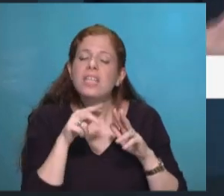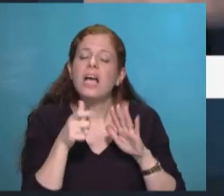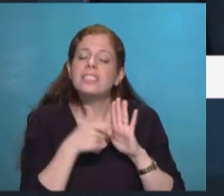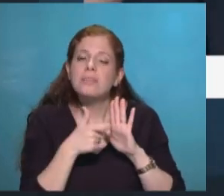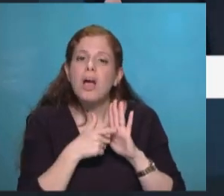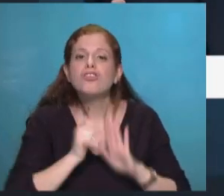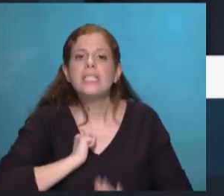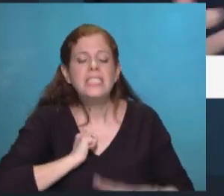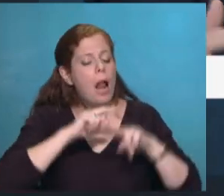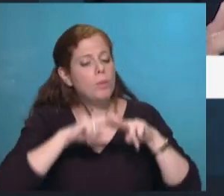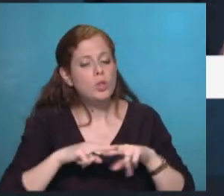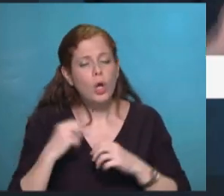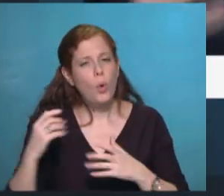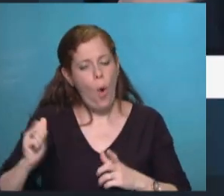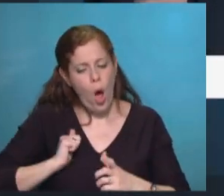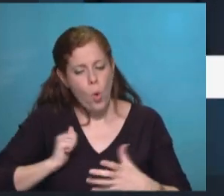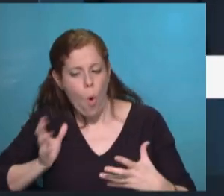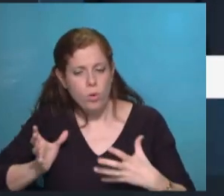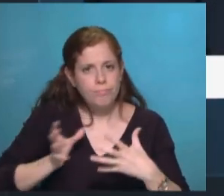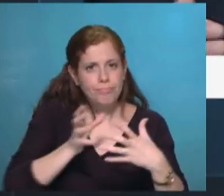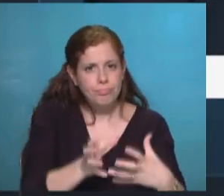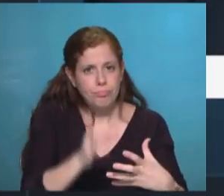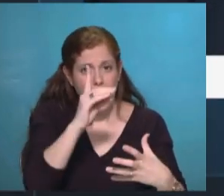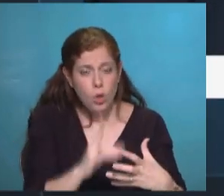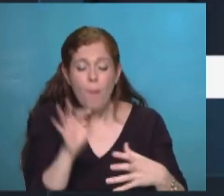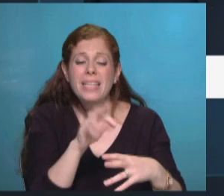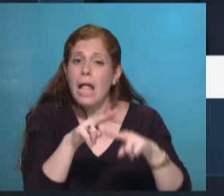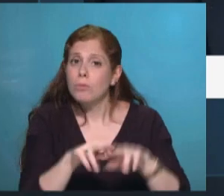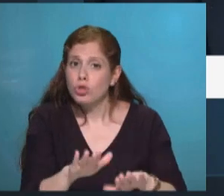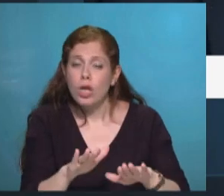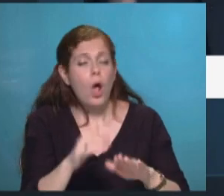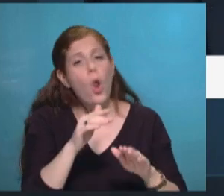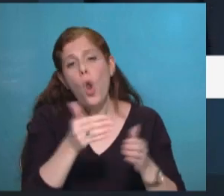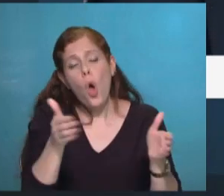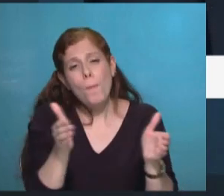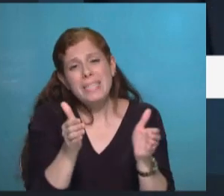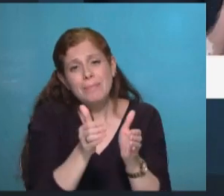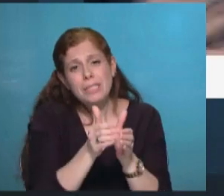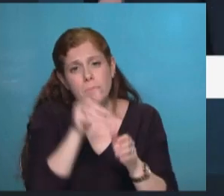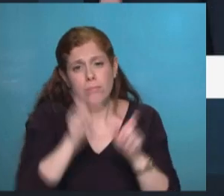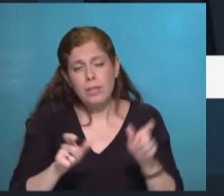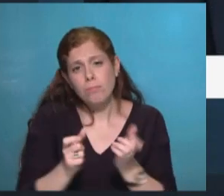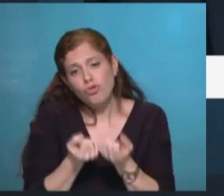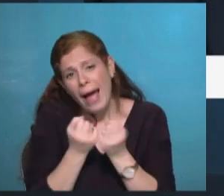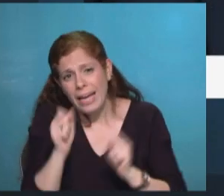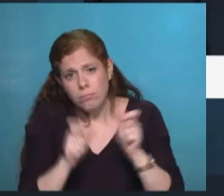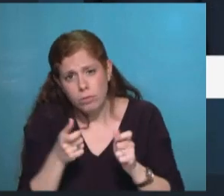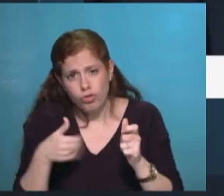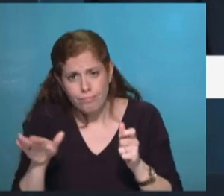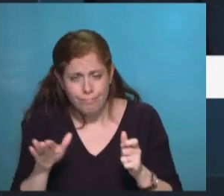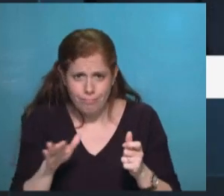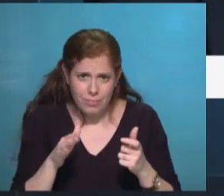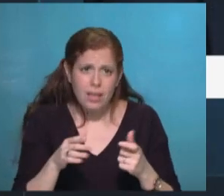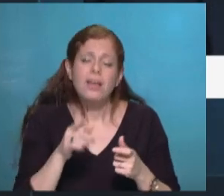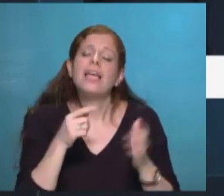הכוחות שהוא הביא בשבוע האחרון לדרום, עדיין משאיר שם, לא מצמצמים את הכוחות, כי עם כל הרצון המאוד ברור של נתניהו